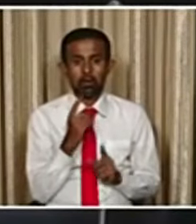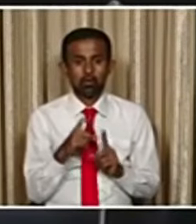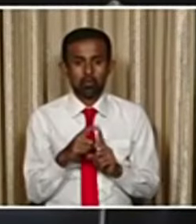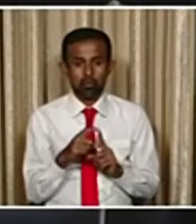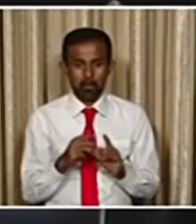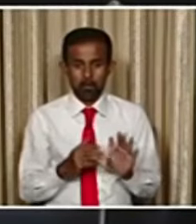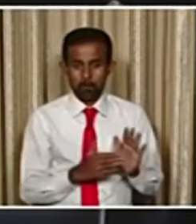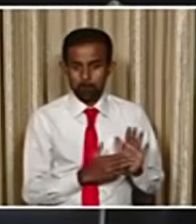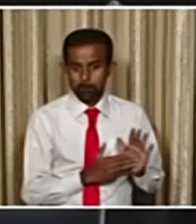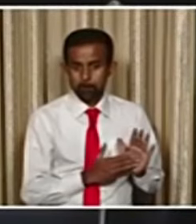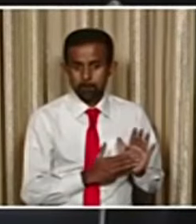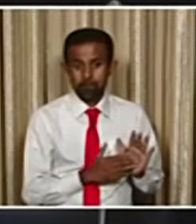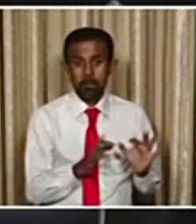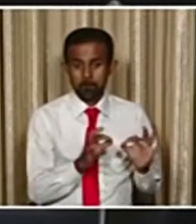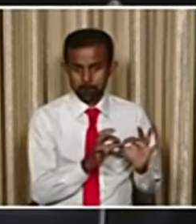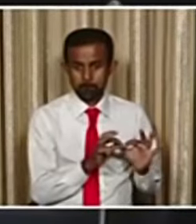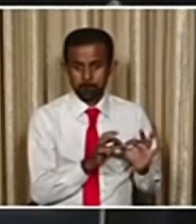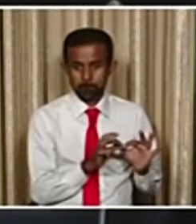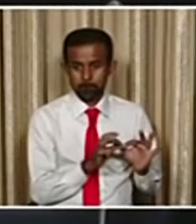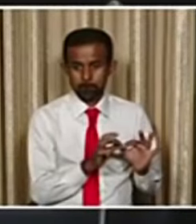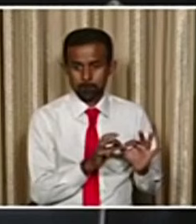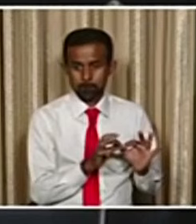ඇමරිකානු ඩොලර් මිලියන බිලියන